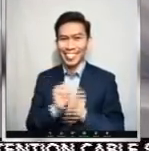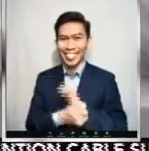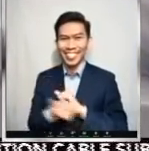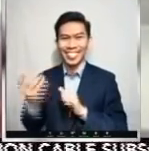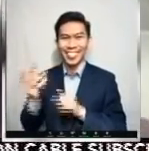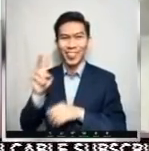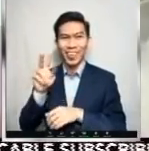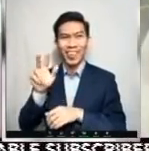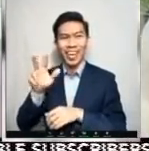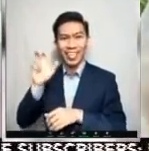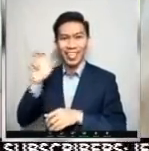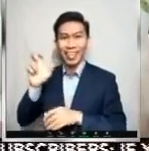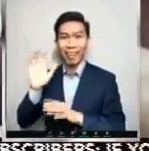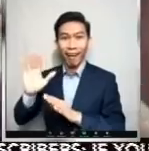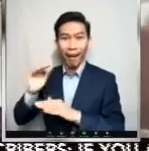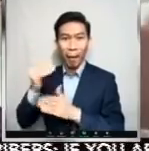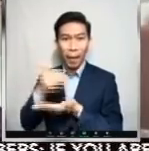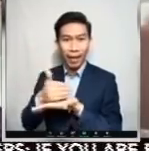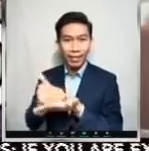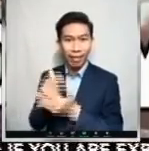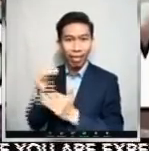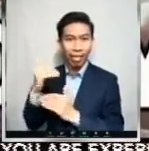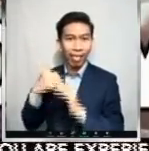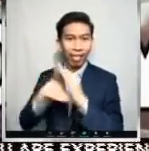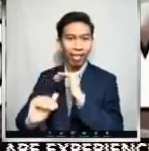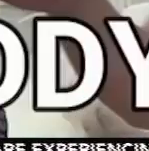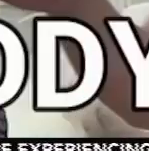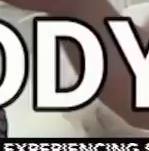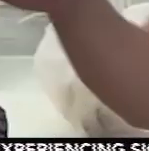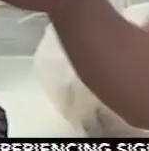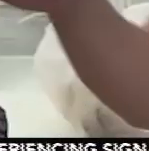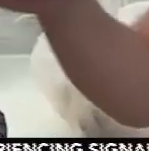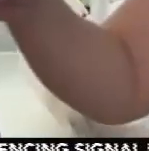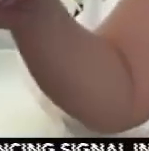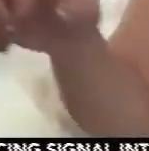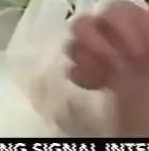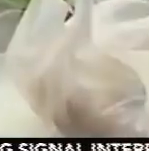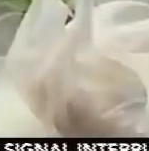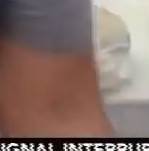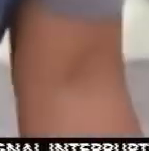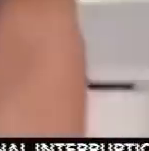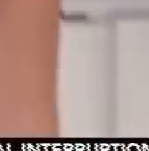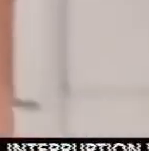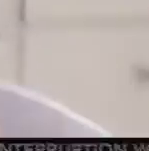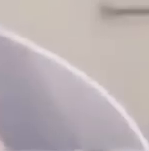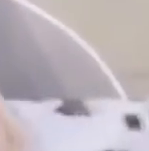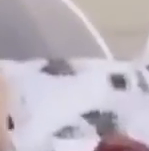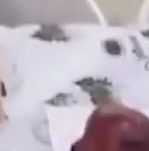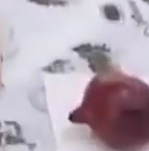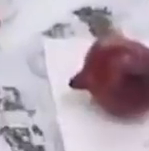budget. Truly, hashtag great daddy nga raw. Katatibayan updated sa showbiz happenings.